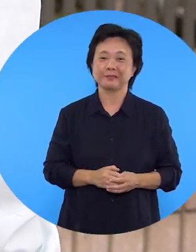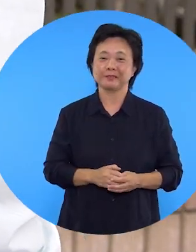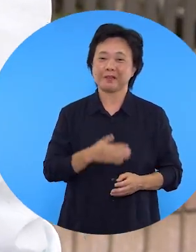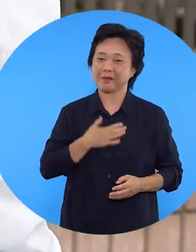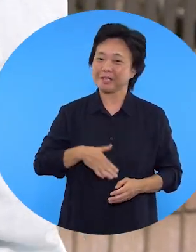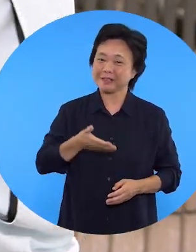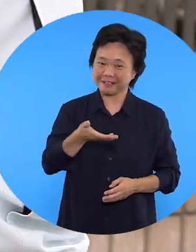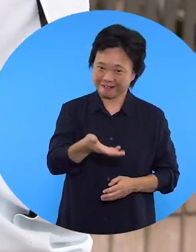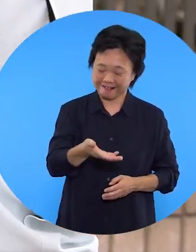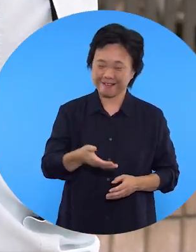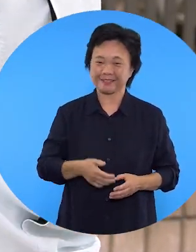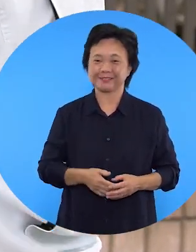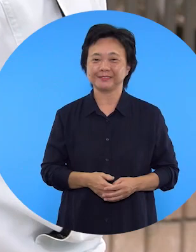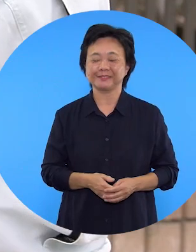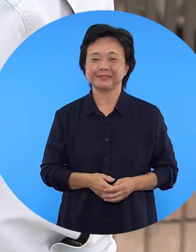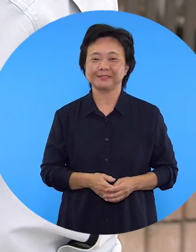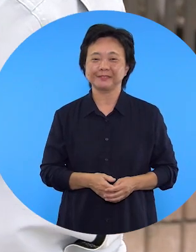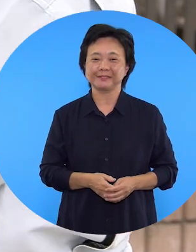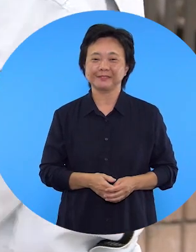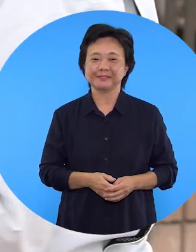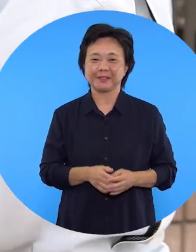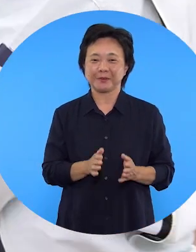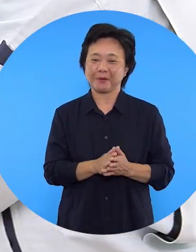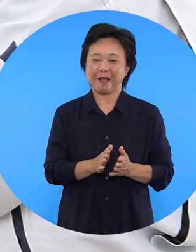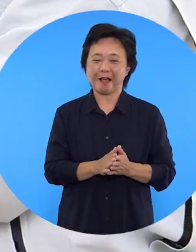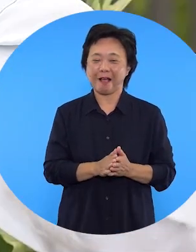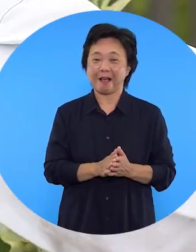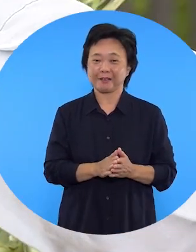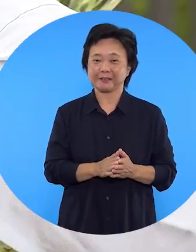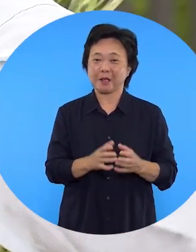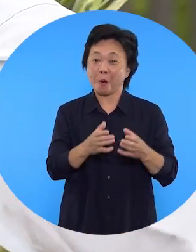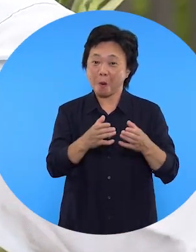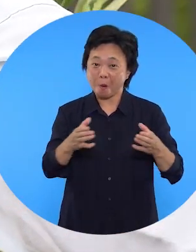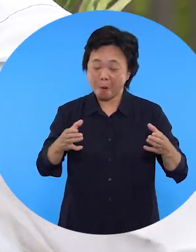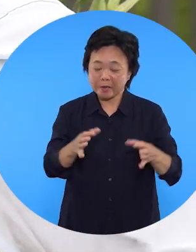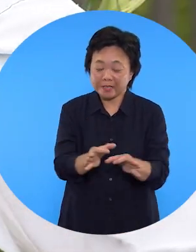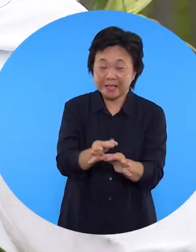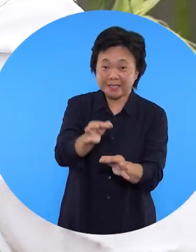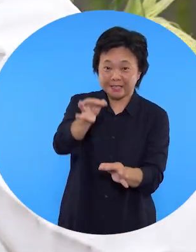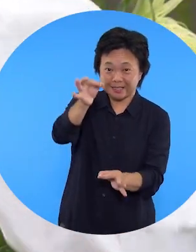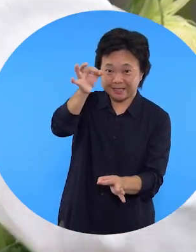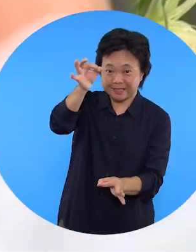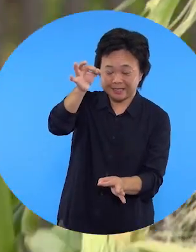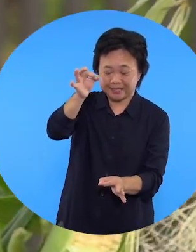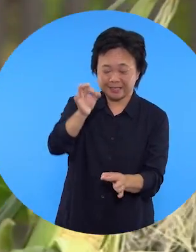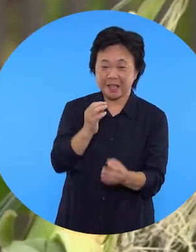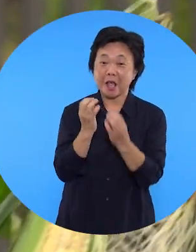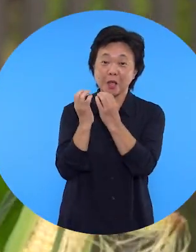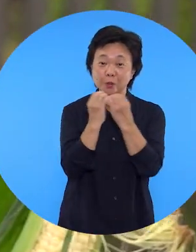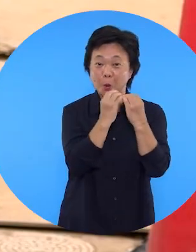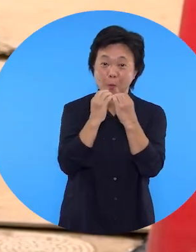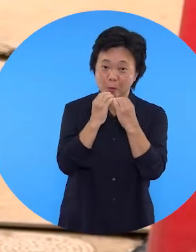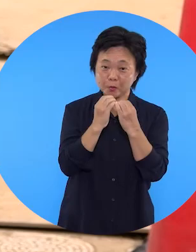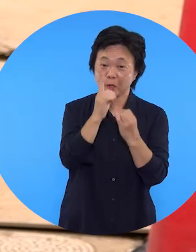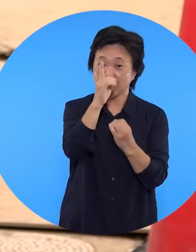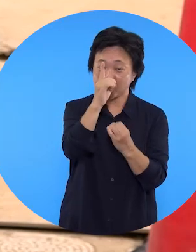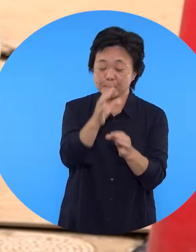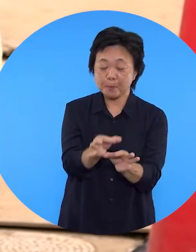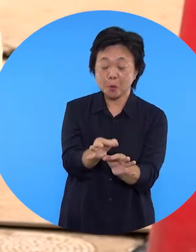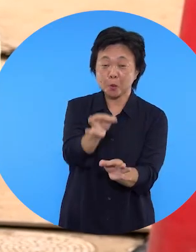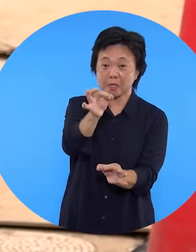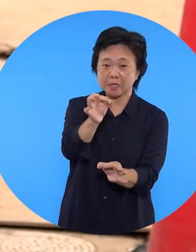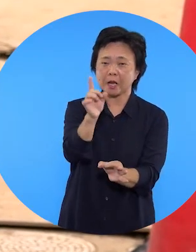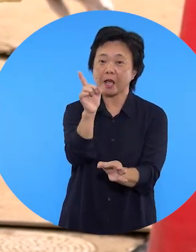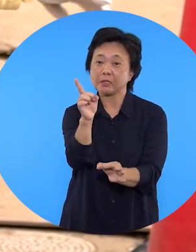曲田んmeこんな大きな木なんですけれどもトウモロコシは1本